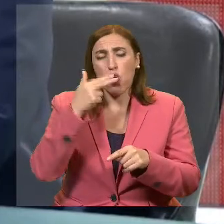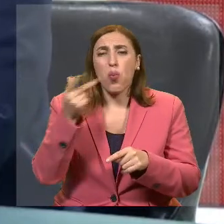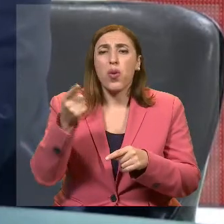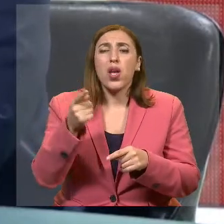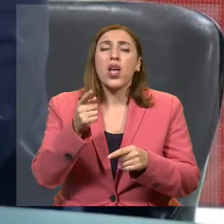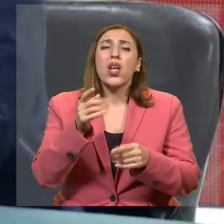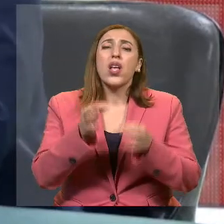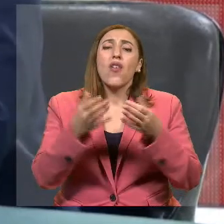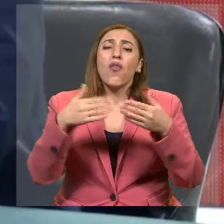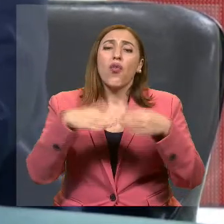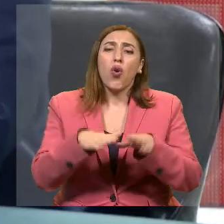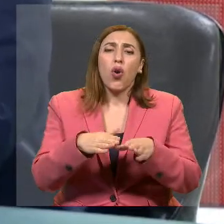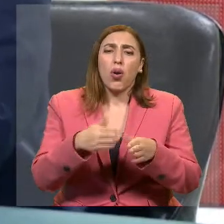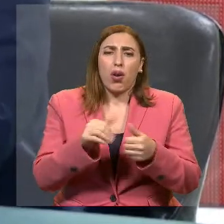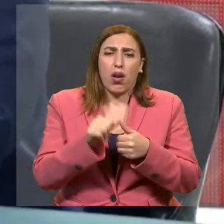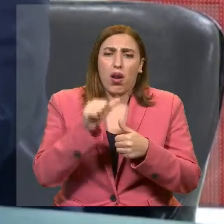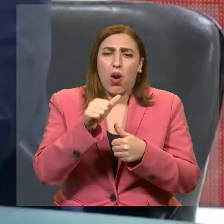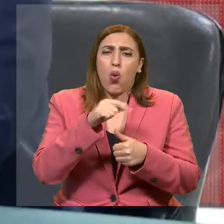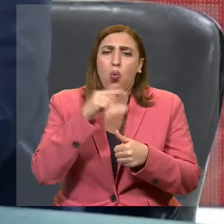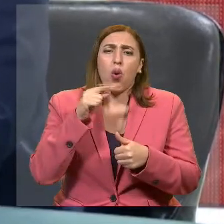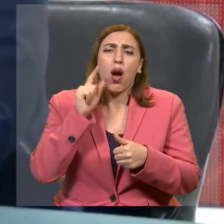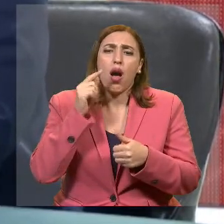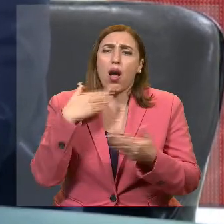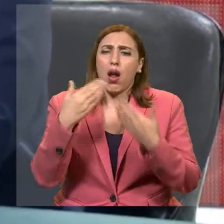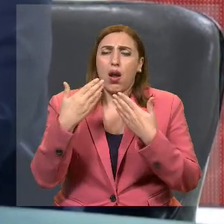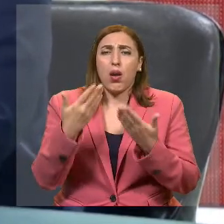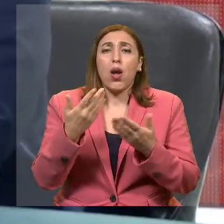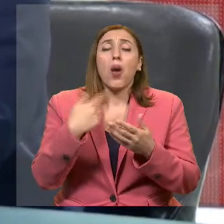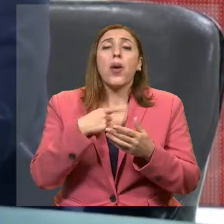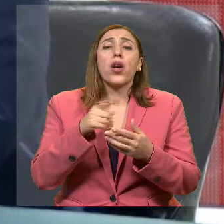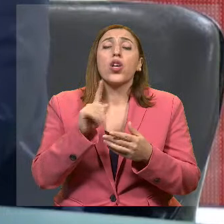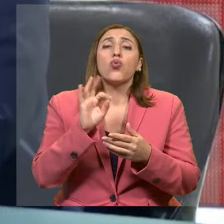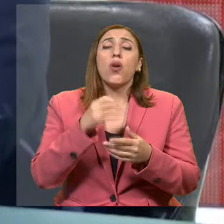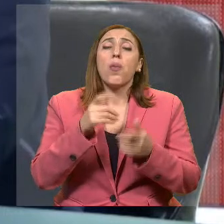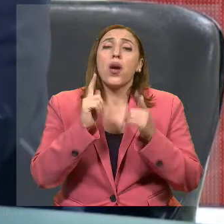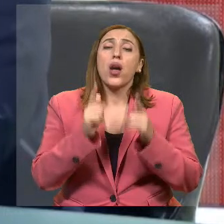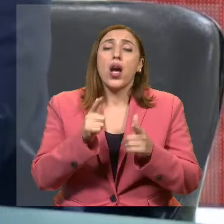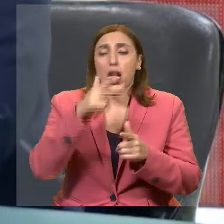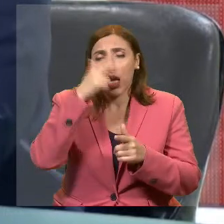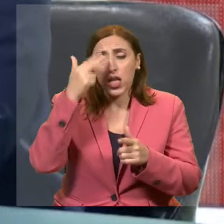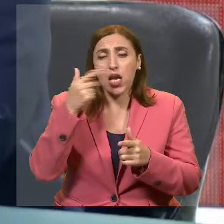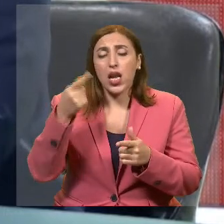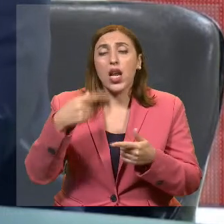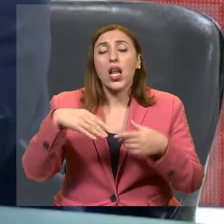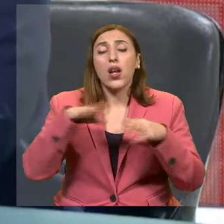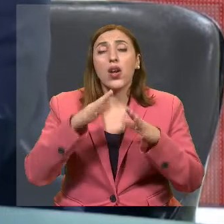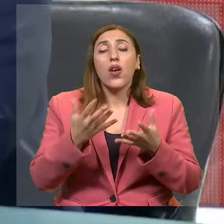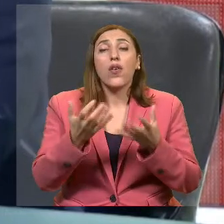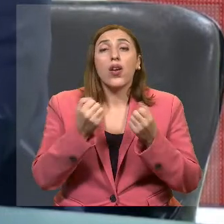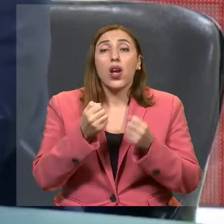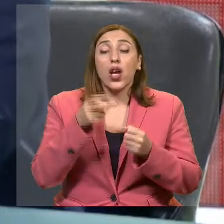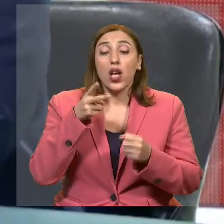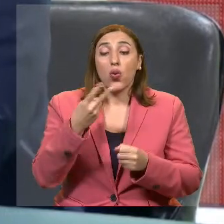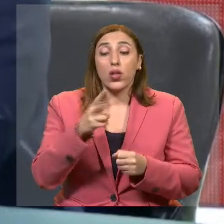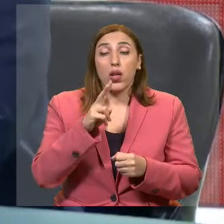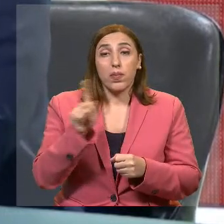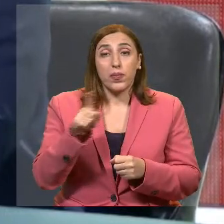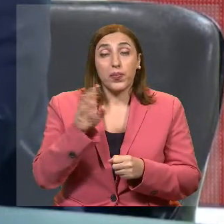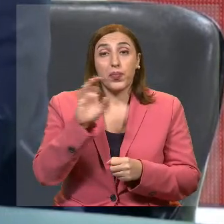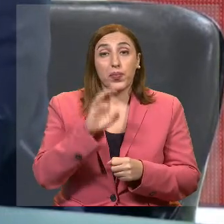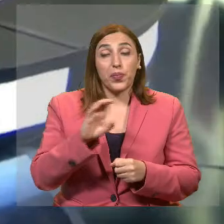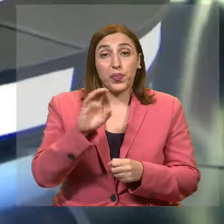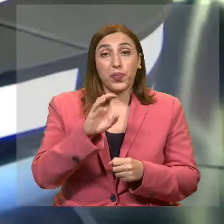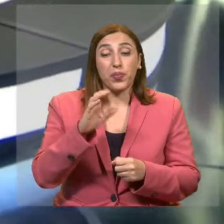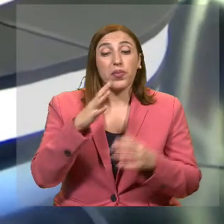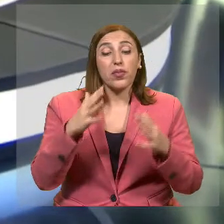մի կապ չունի։ Ինչու ենք մենք վավերացնում։ Մենք վավերացնում ենք, որովհետև ուզում ենք, որ մասնավորապես 2022 թվականի